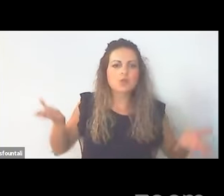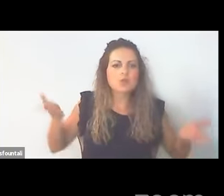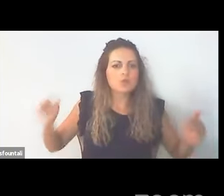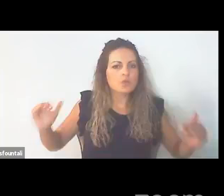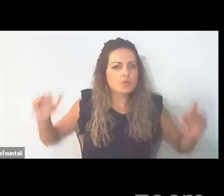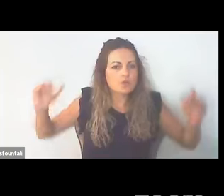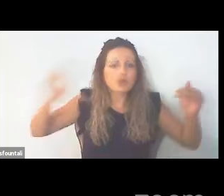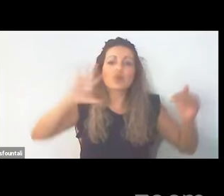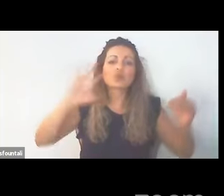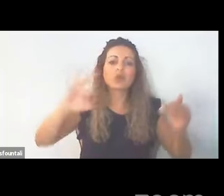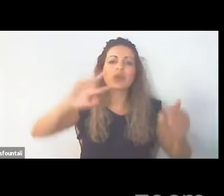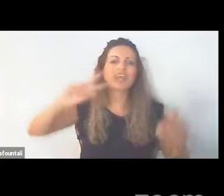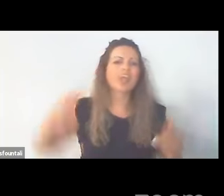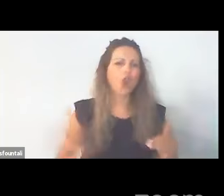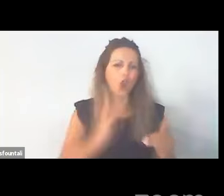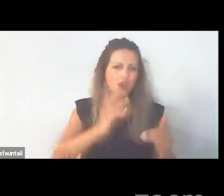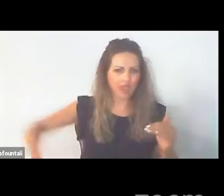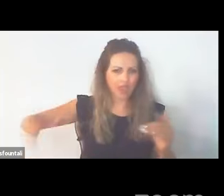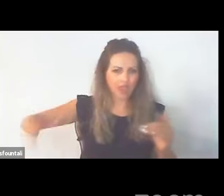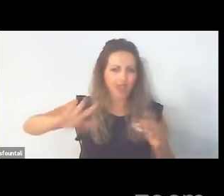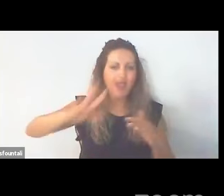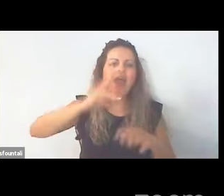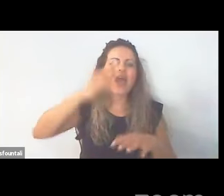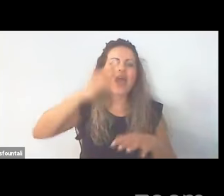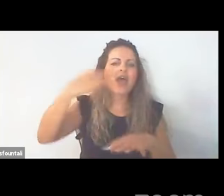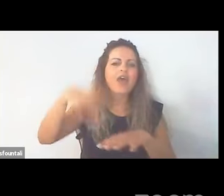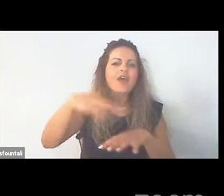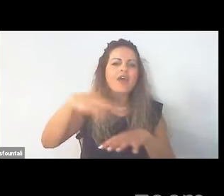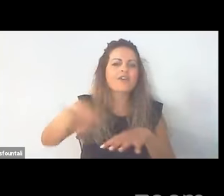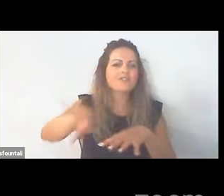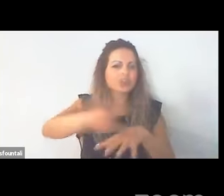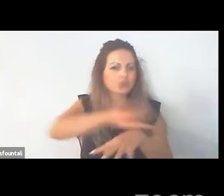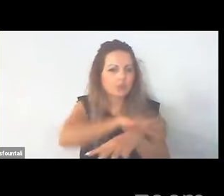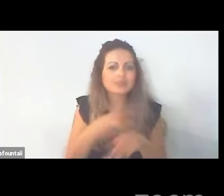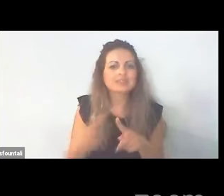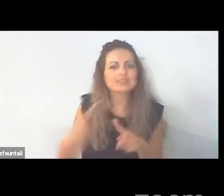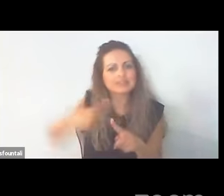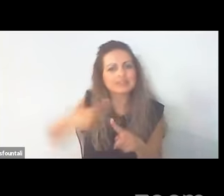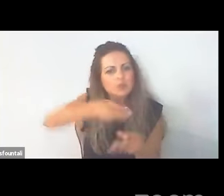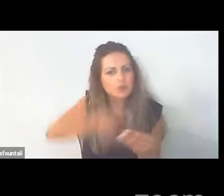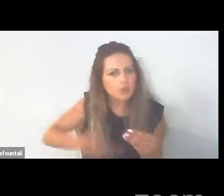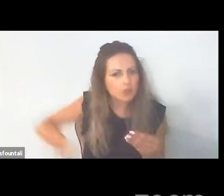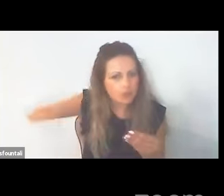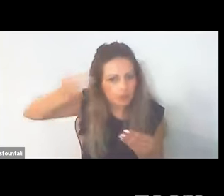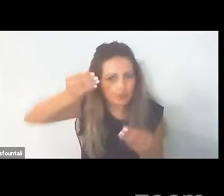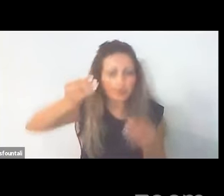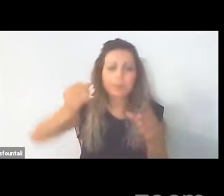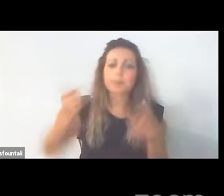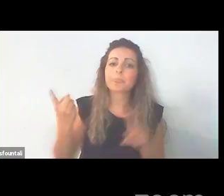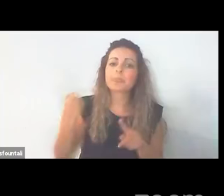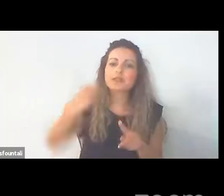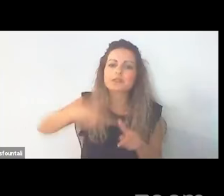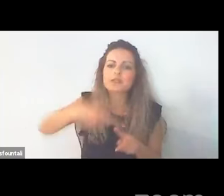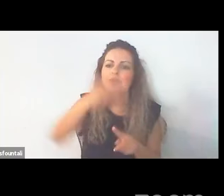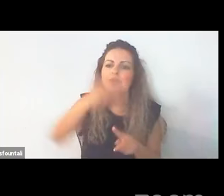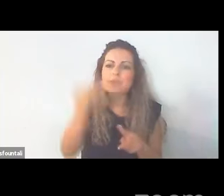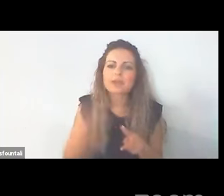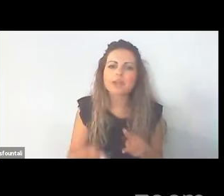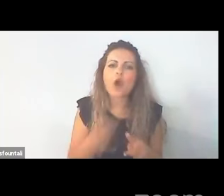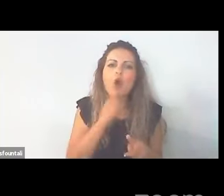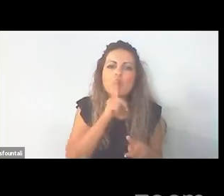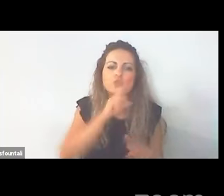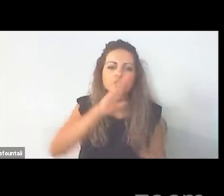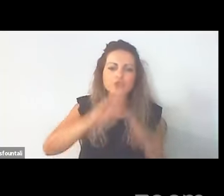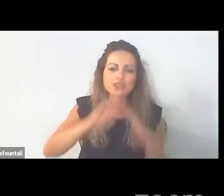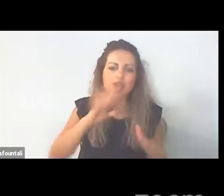συνολικά, έτσι ώστε στοιχειώδη ζητήματα, η προστασία των ανθρώπινων δικαιωμάτων για όλους και όλες, να